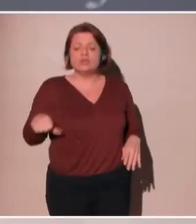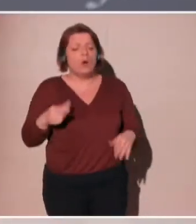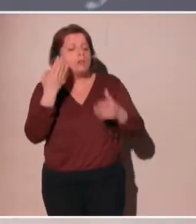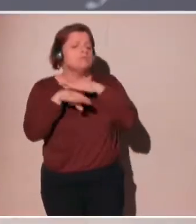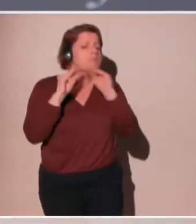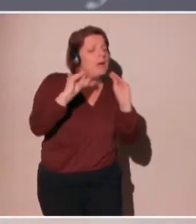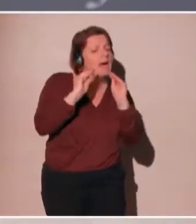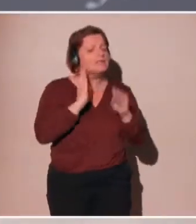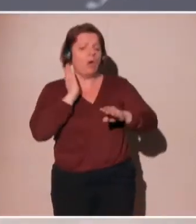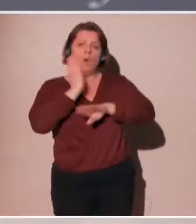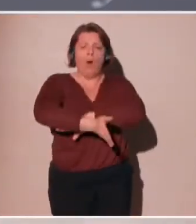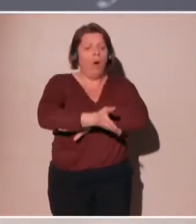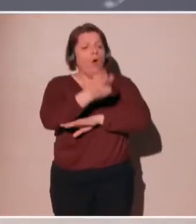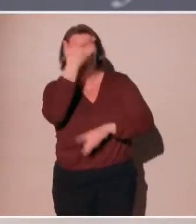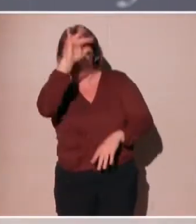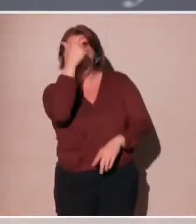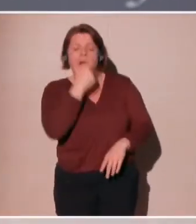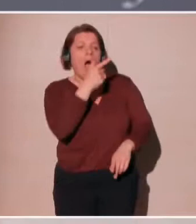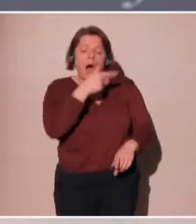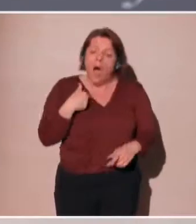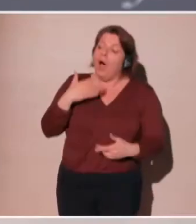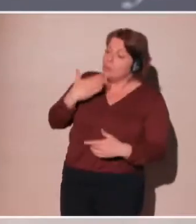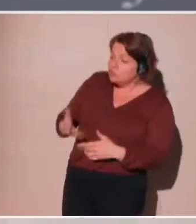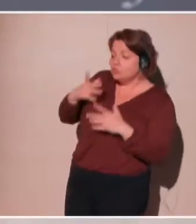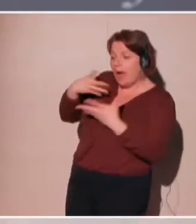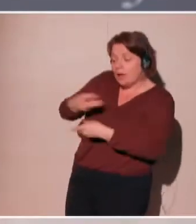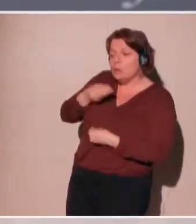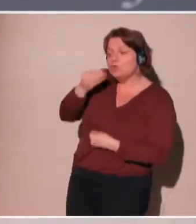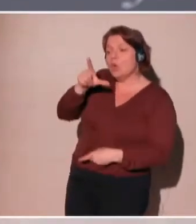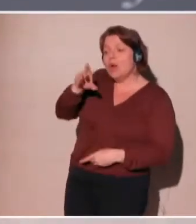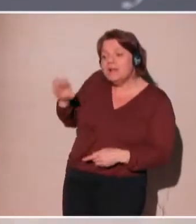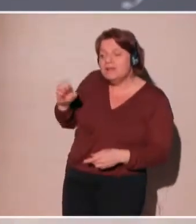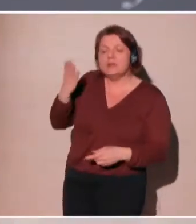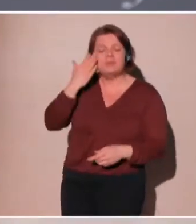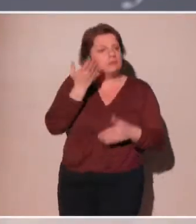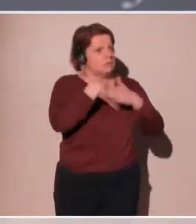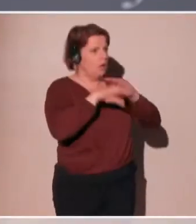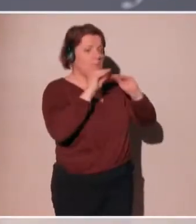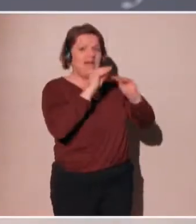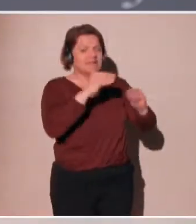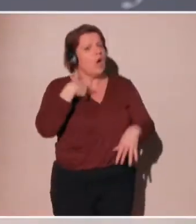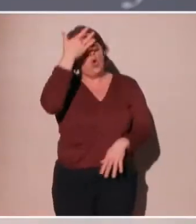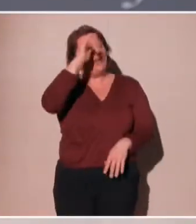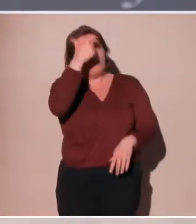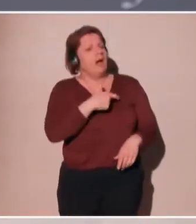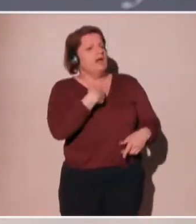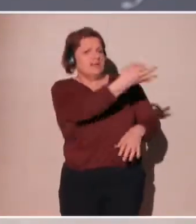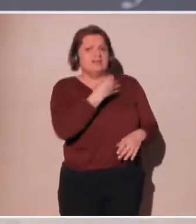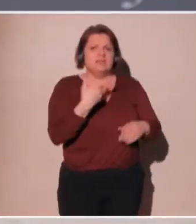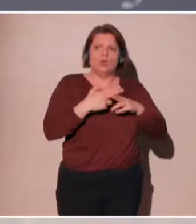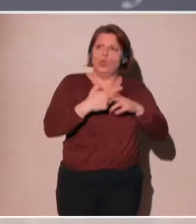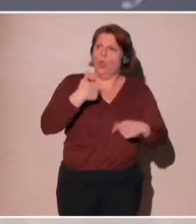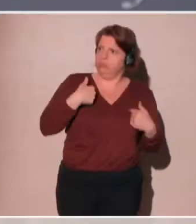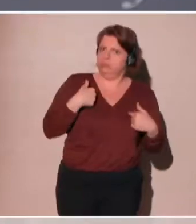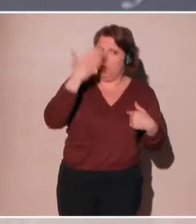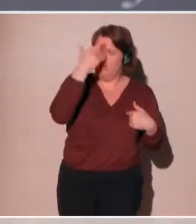magasin où ils ne sont pas connus, qu'on les accueille en disant « Bonjour, monsieur Li ». Moi, si on m'accueille dans un magasin où je ne suis pas connu, on me dit « Bonjour, monsieur Petit », je me barre en